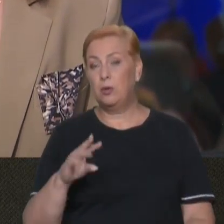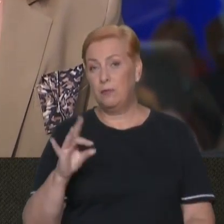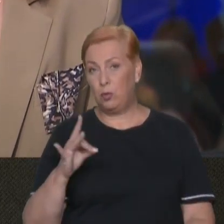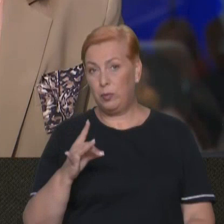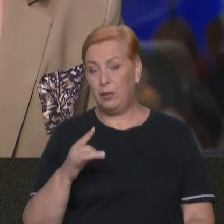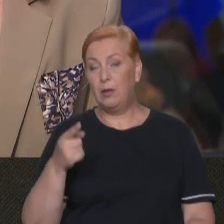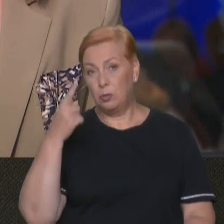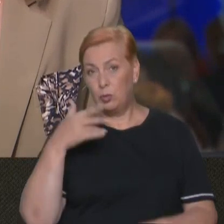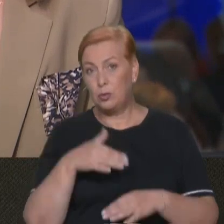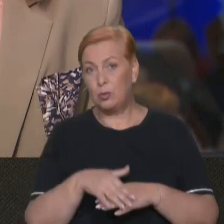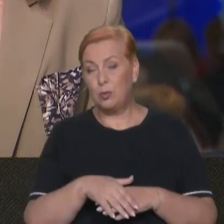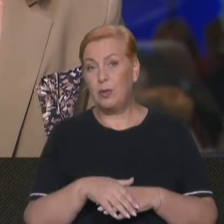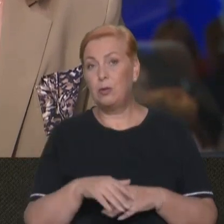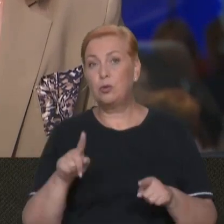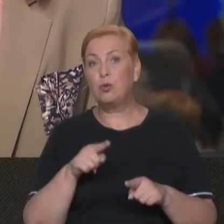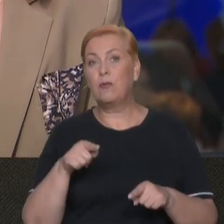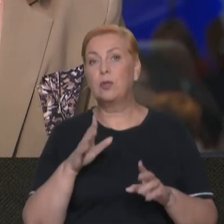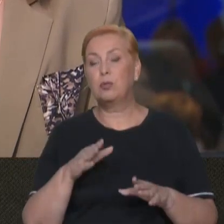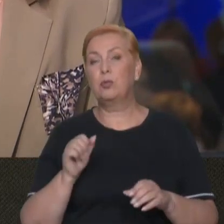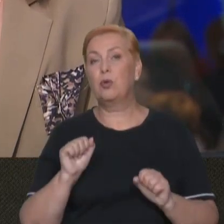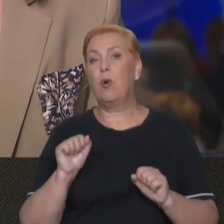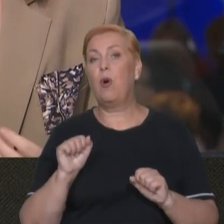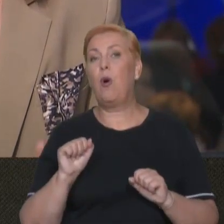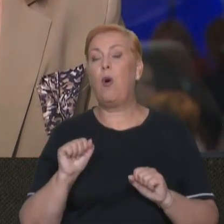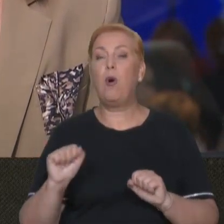які окопи на передовій вони будуть охороняти